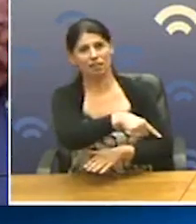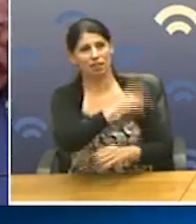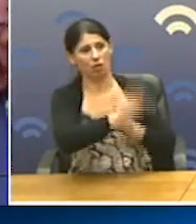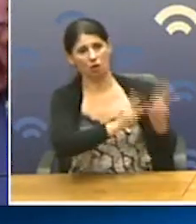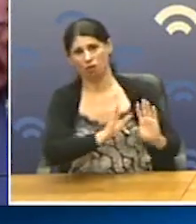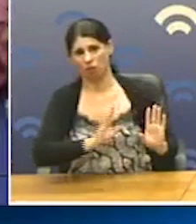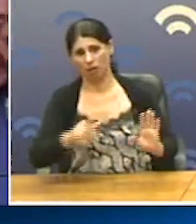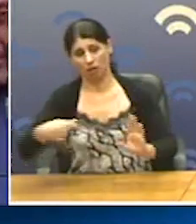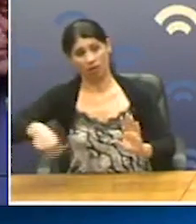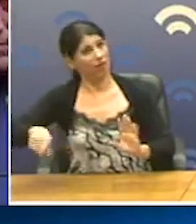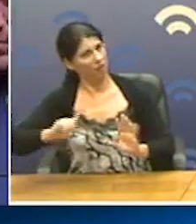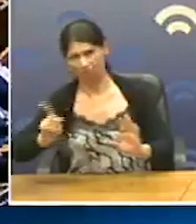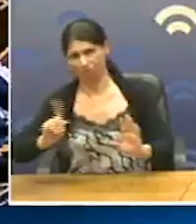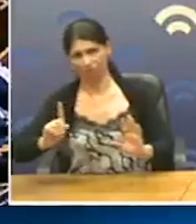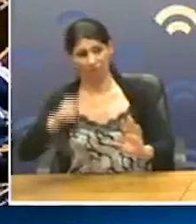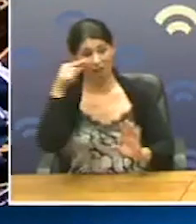Λοιπόν.